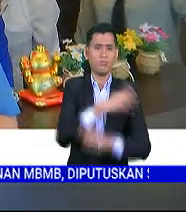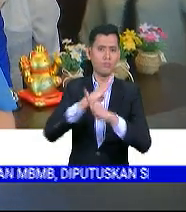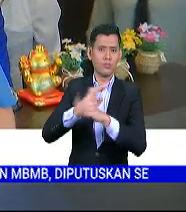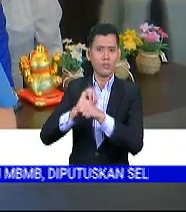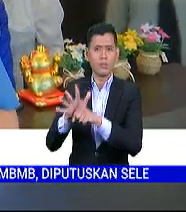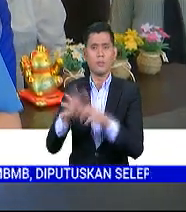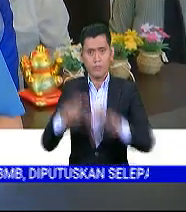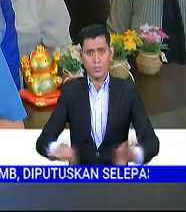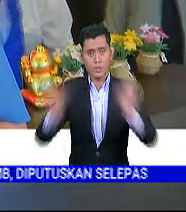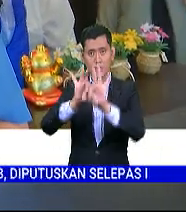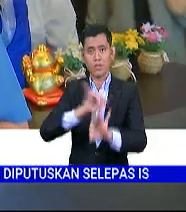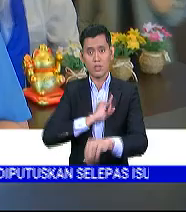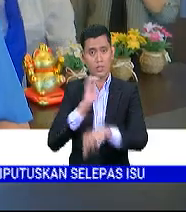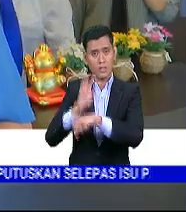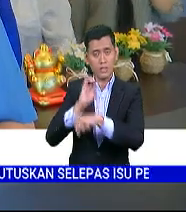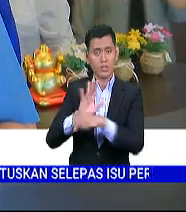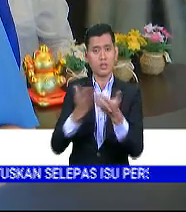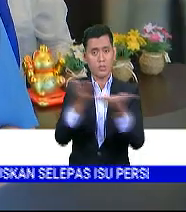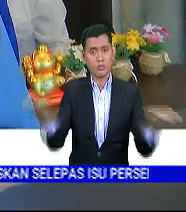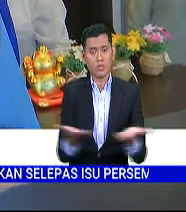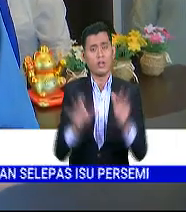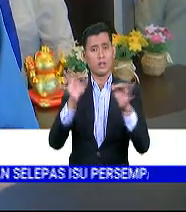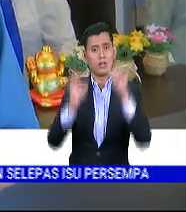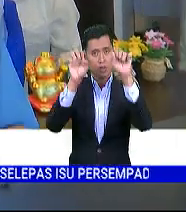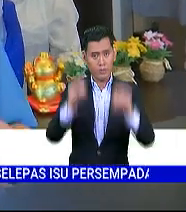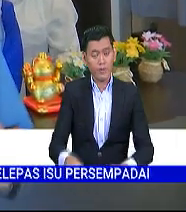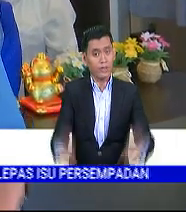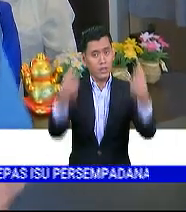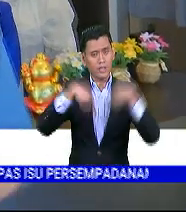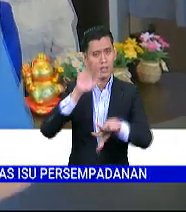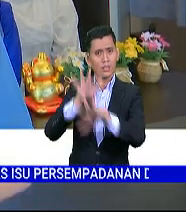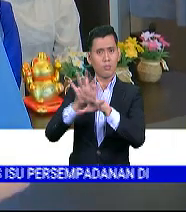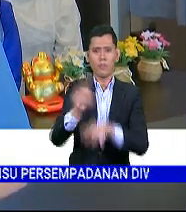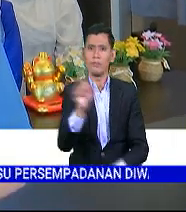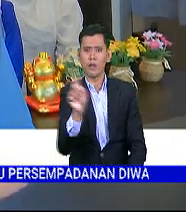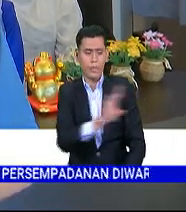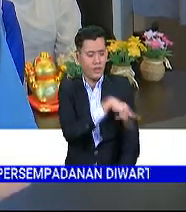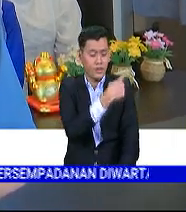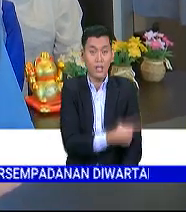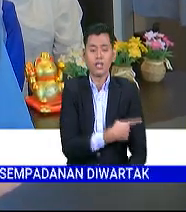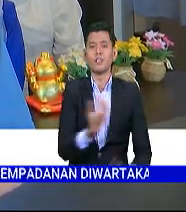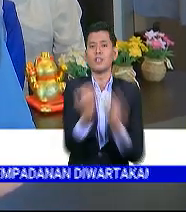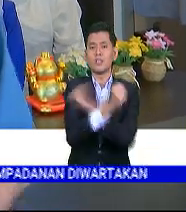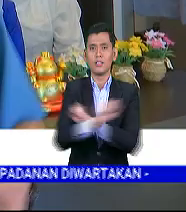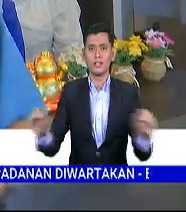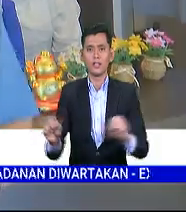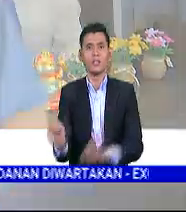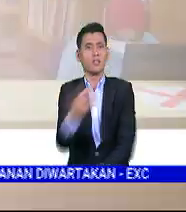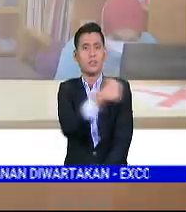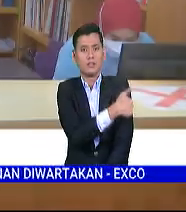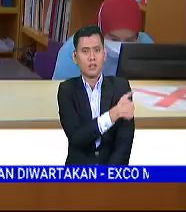Saya syorkan warga Labuan kalau boleh, datanglah ramai-ramai. Ke mana-mana klinik yang offer booster